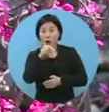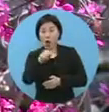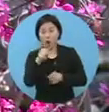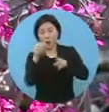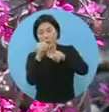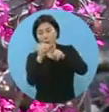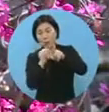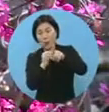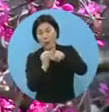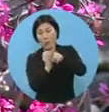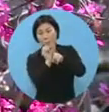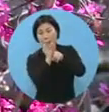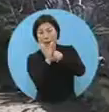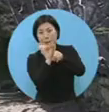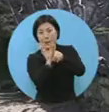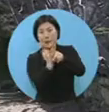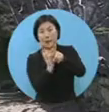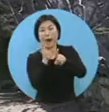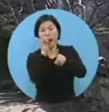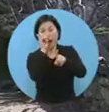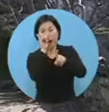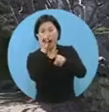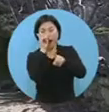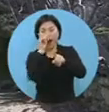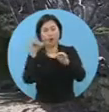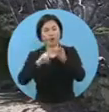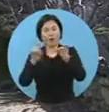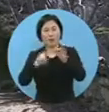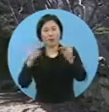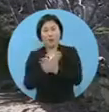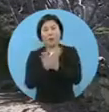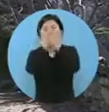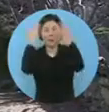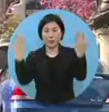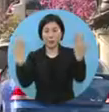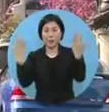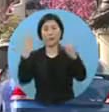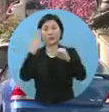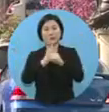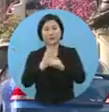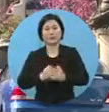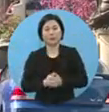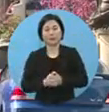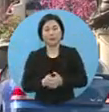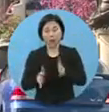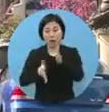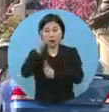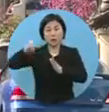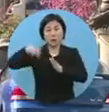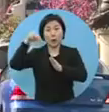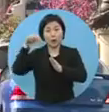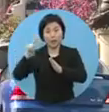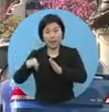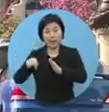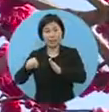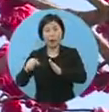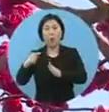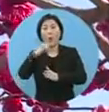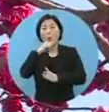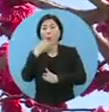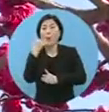나뭇가지마다 꽃봉오리를 터뜨려 산사를 환하게 밝히고 있습니다. 도심 속에서도 농염한 빛깔의